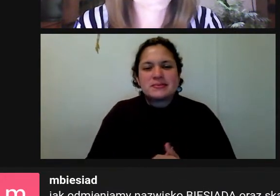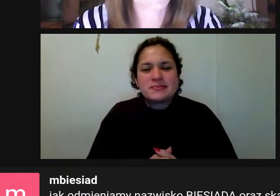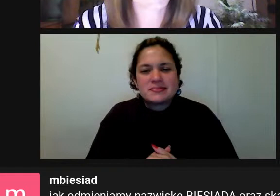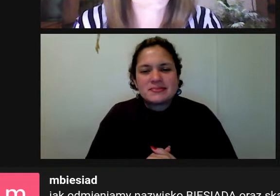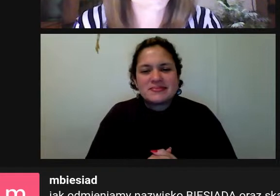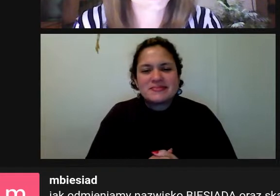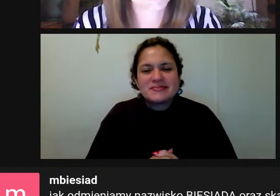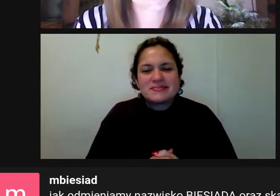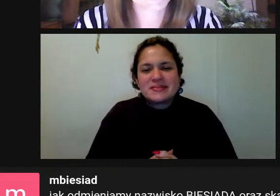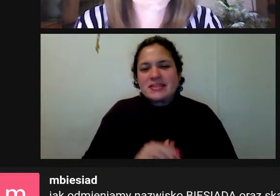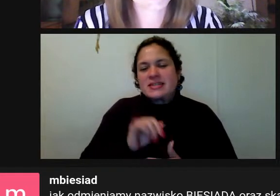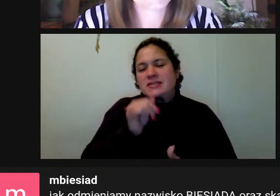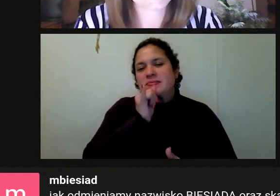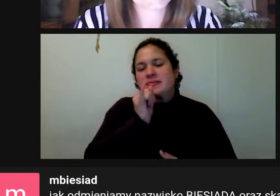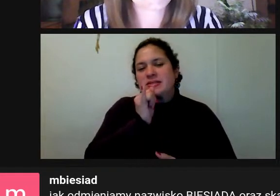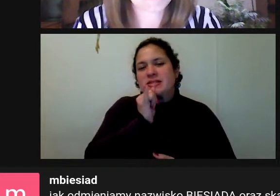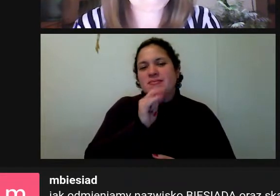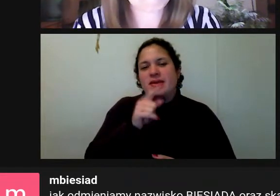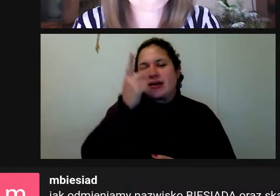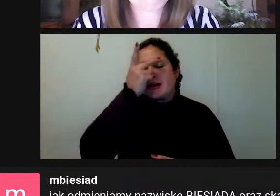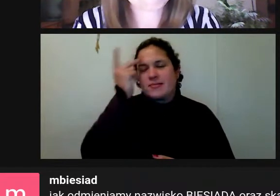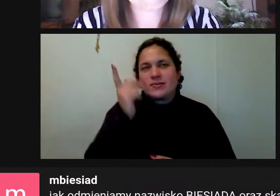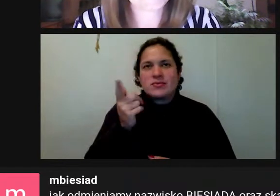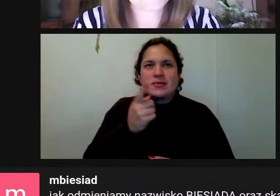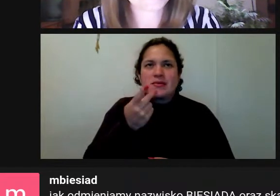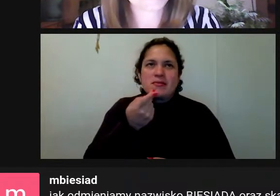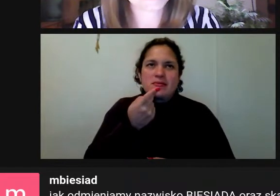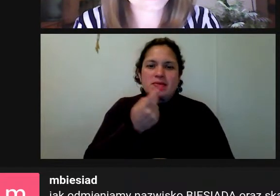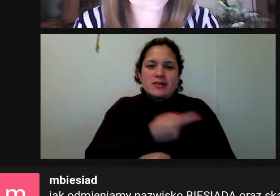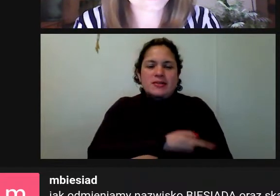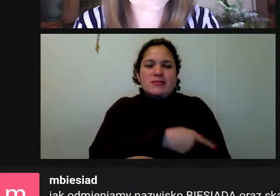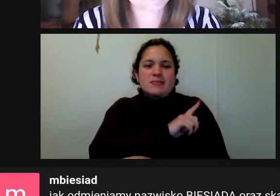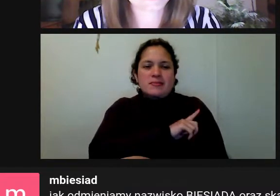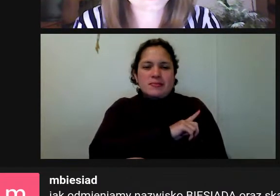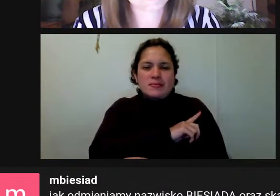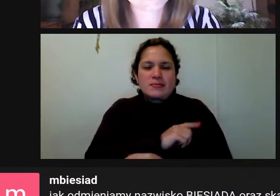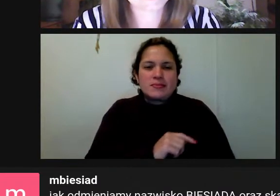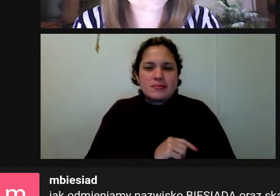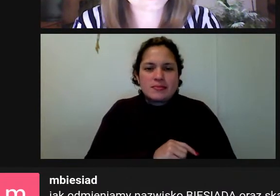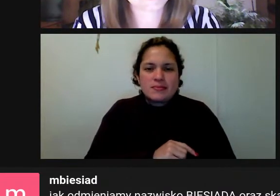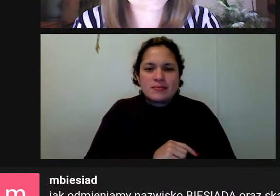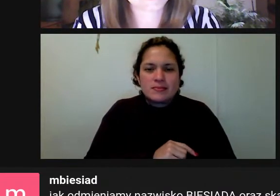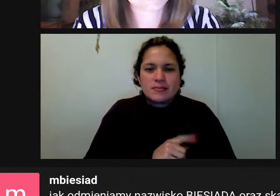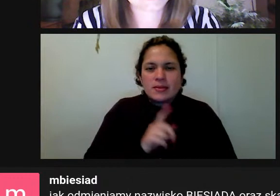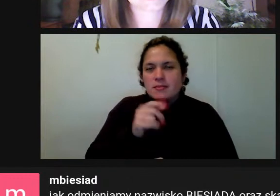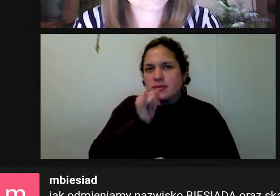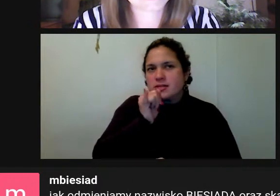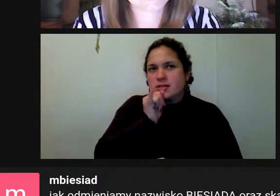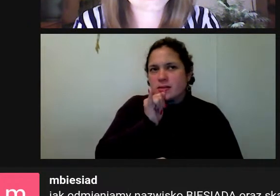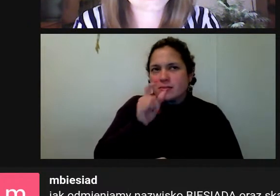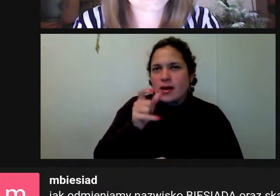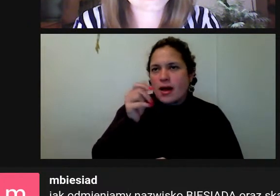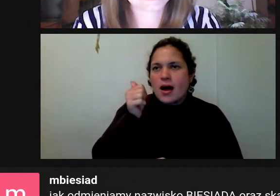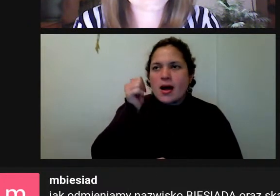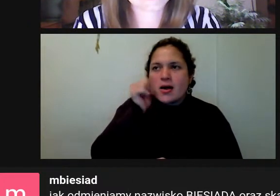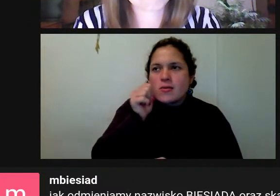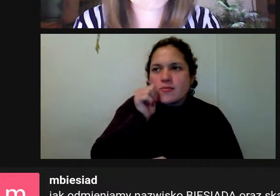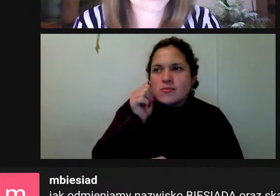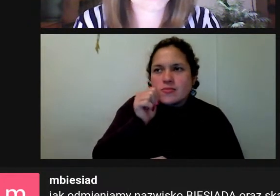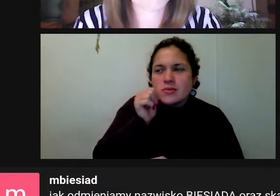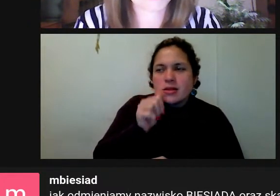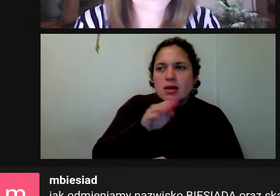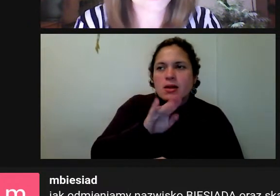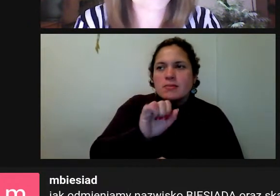Então, por exemplo, se a pessoa falar em polonês, a senhora Biesiada não está, będzie nie ma